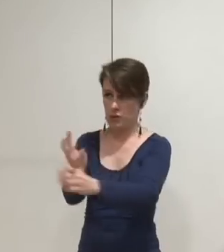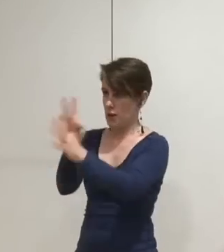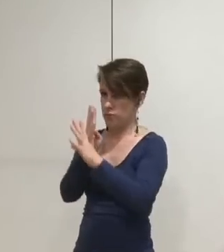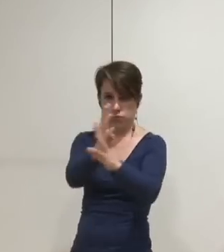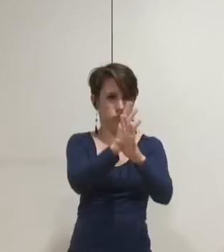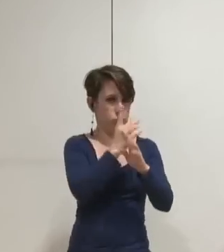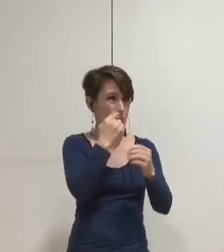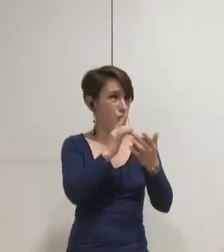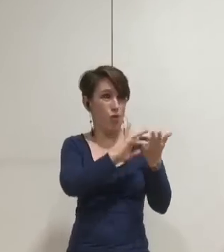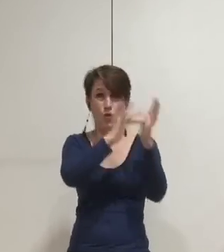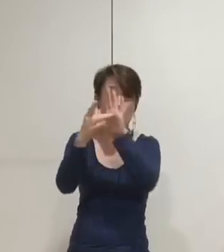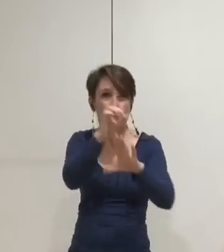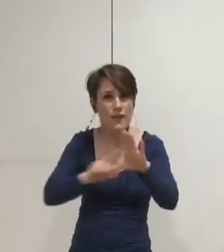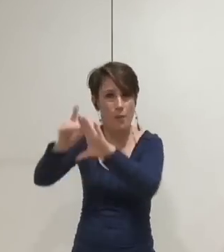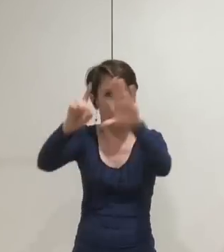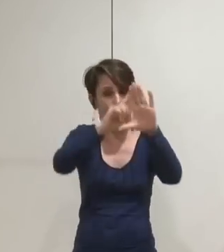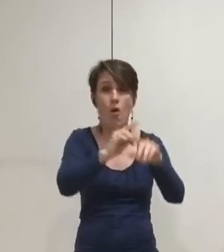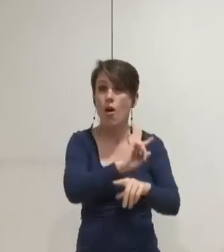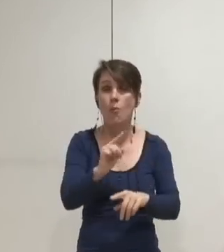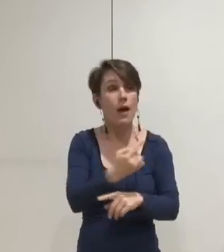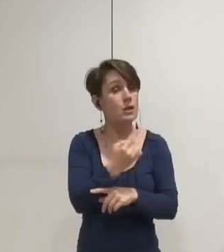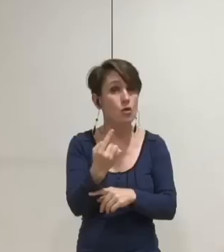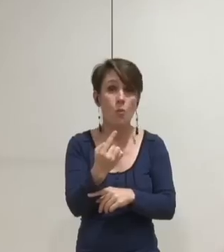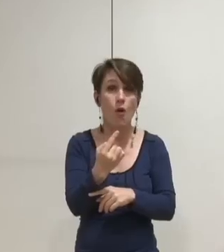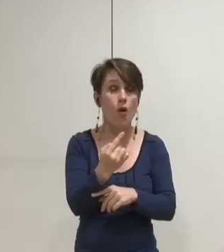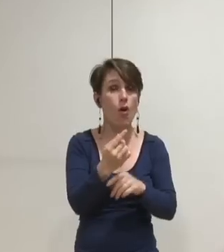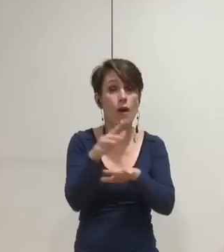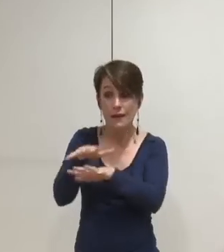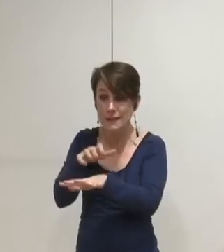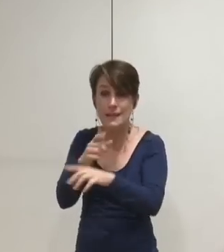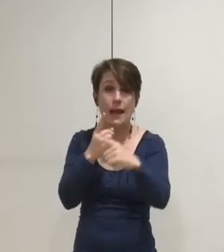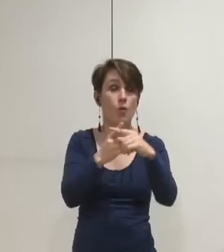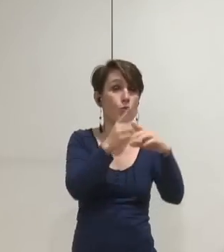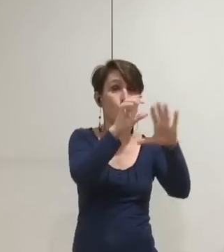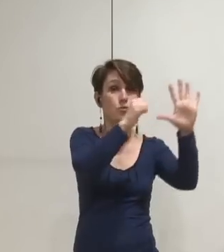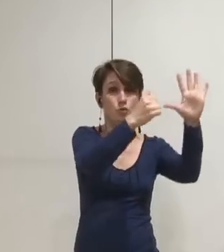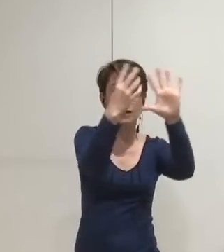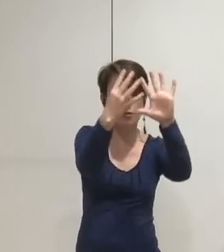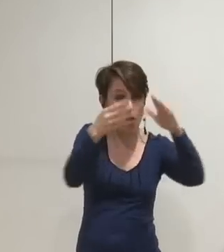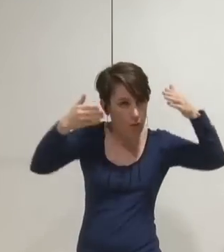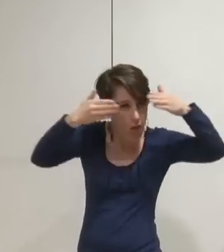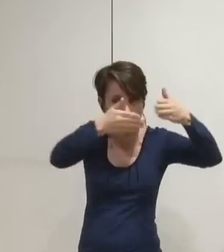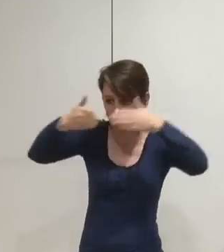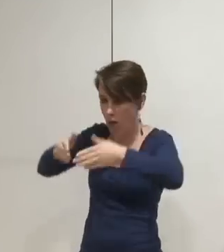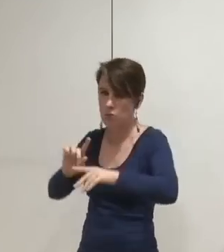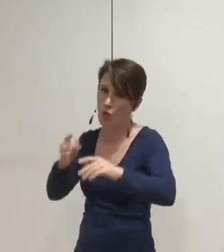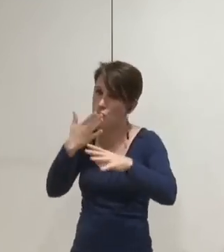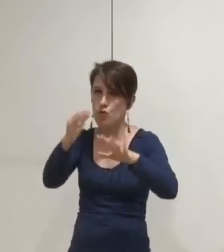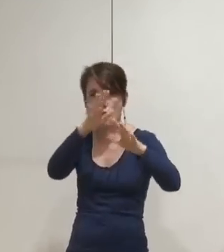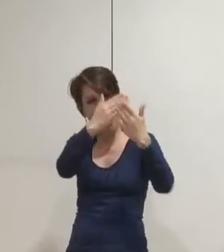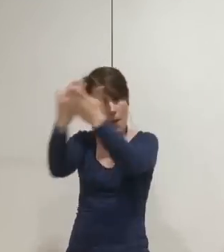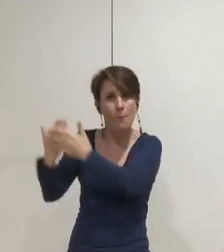l'ensemble des départements de ronalpe et non pas la concentration sur l'iser et sur et sur lion ça a des